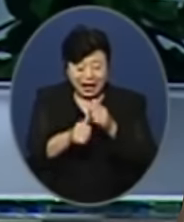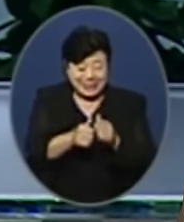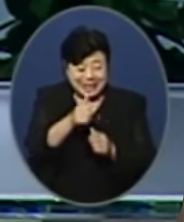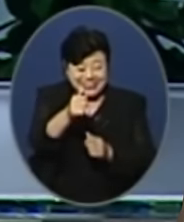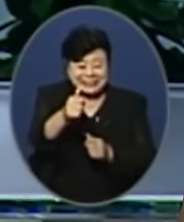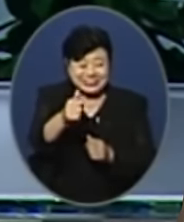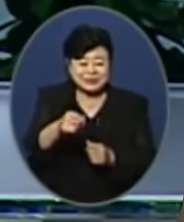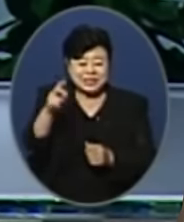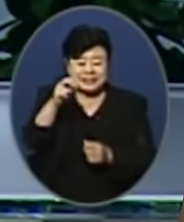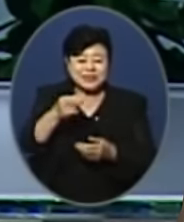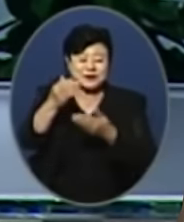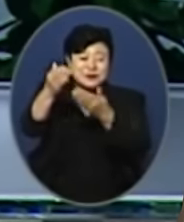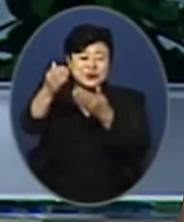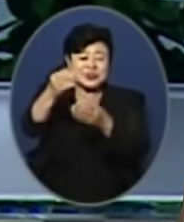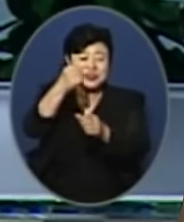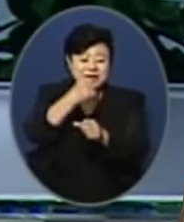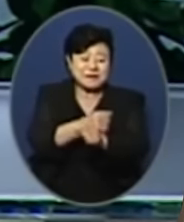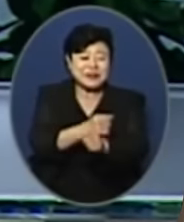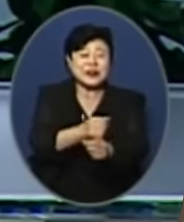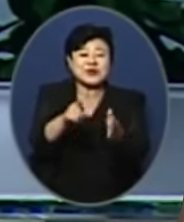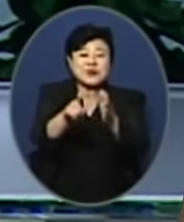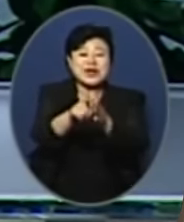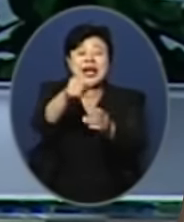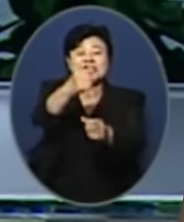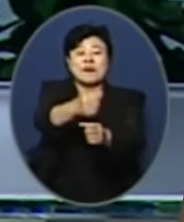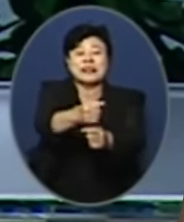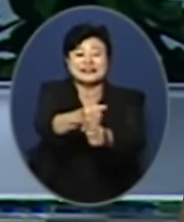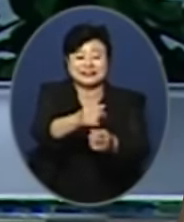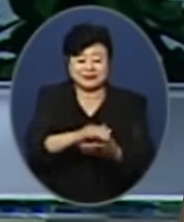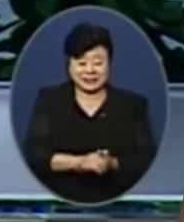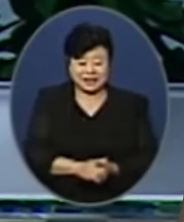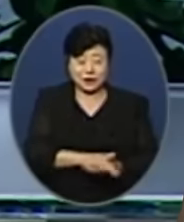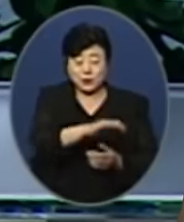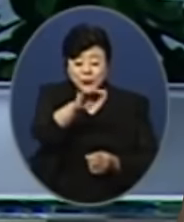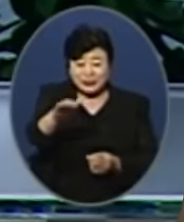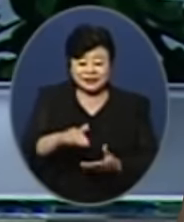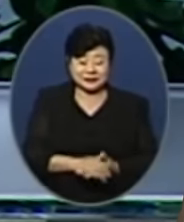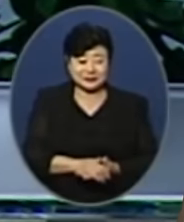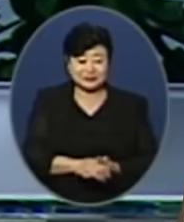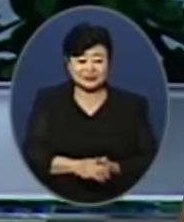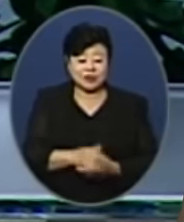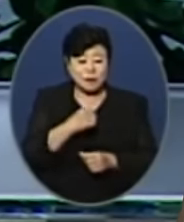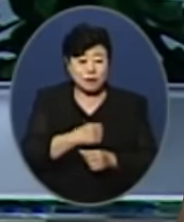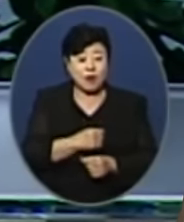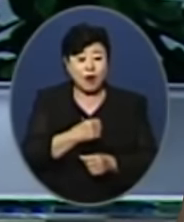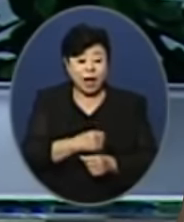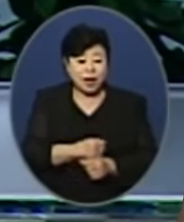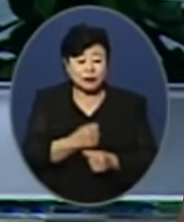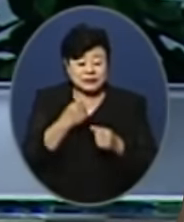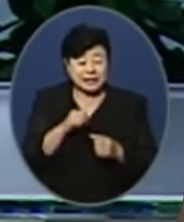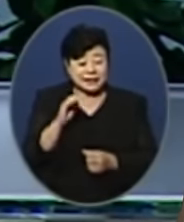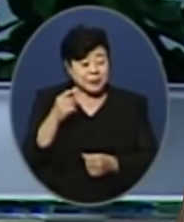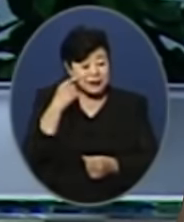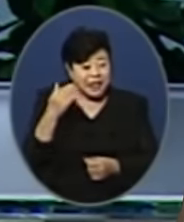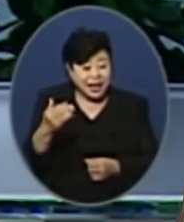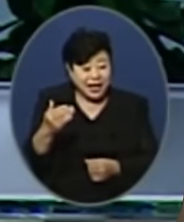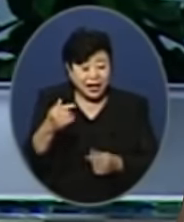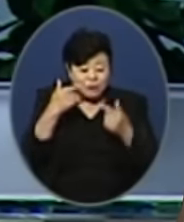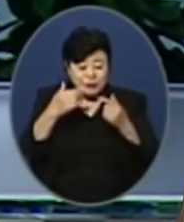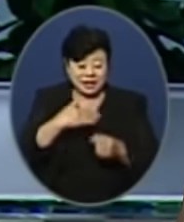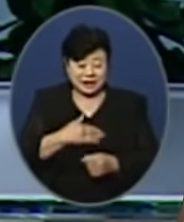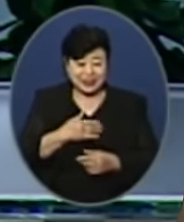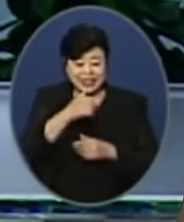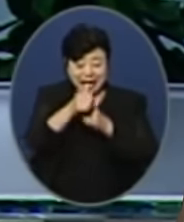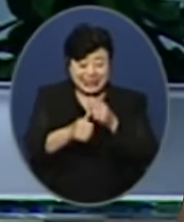하나님을 찬송하게 하려고 지은 것입니다. 그러므로 우리는 무엇을 하고 살아야 될 것을 분명히 압니다.